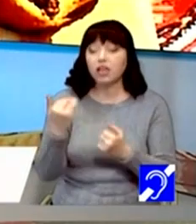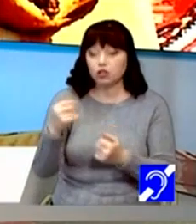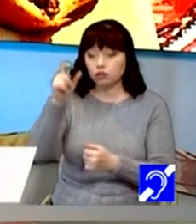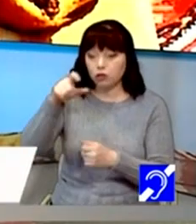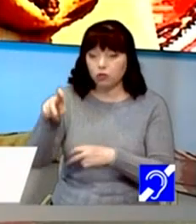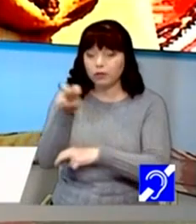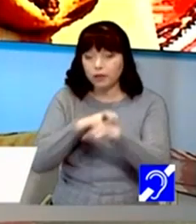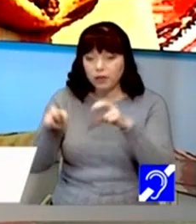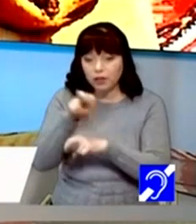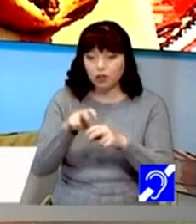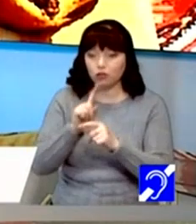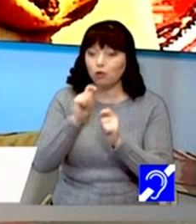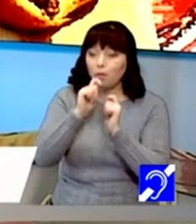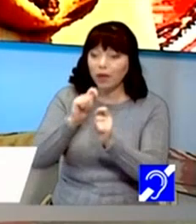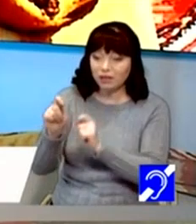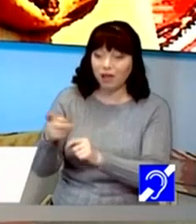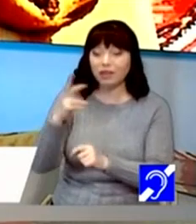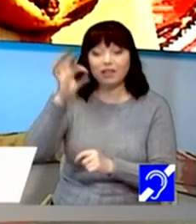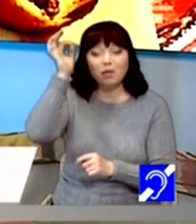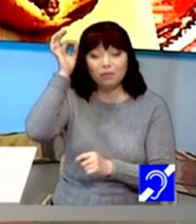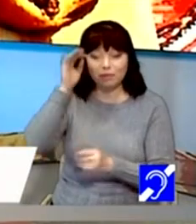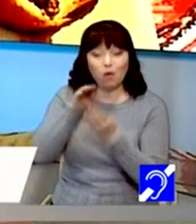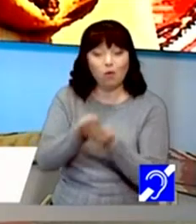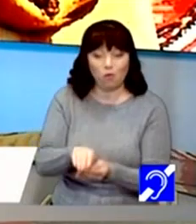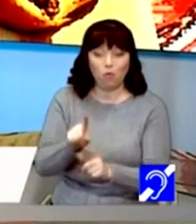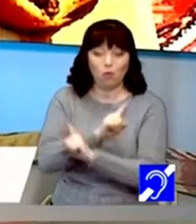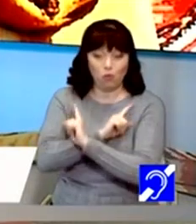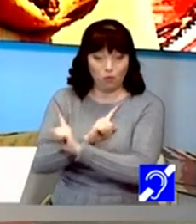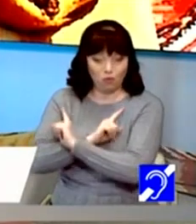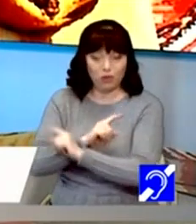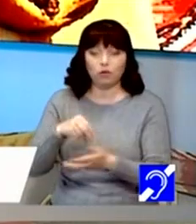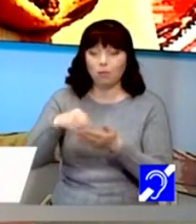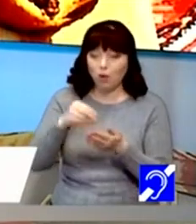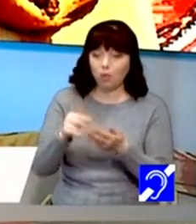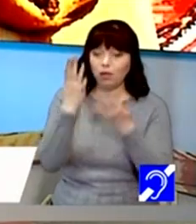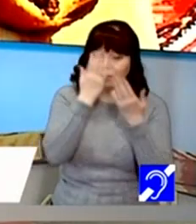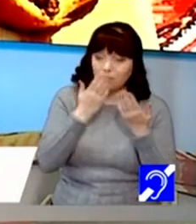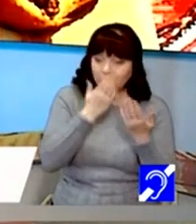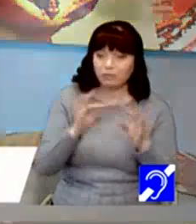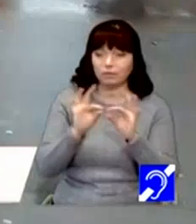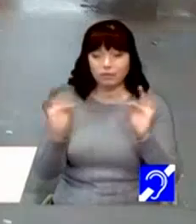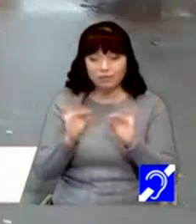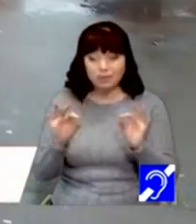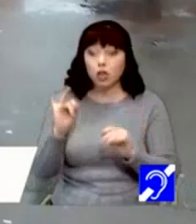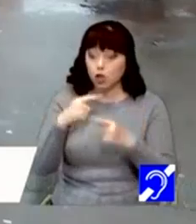pumnii pentru ai comemora pe răposați se compară pe cel mai aproape dar și pomeni cu prețuri mari